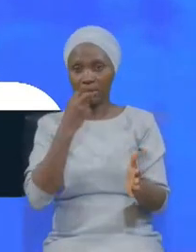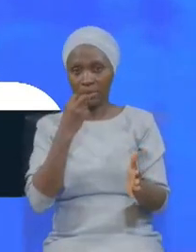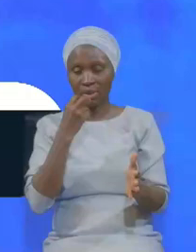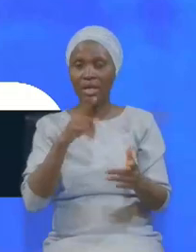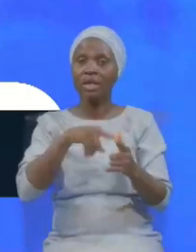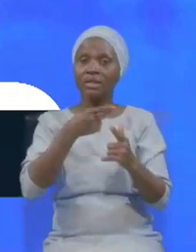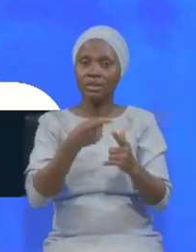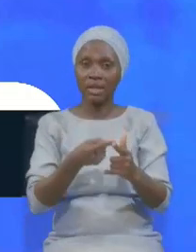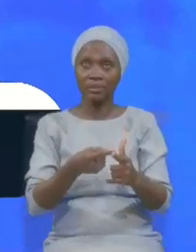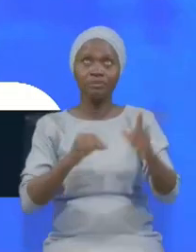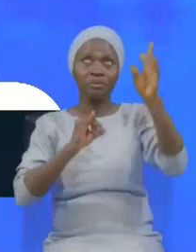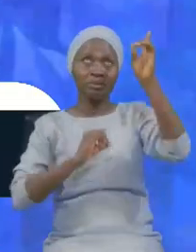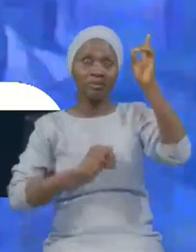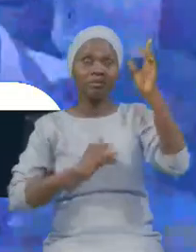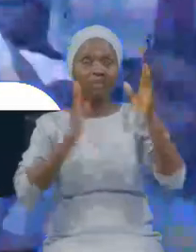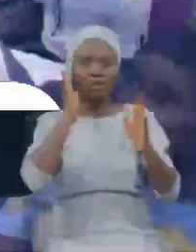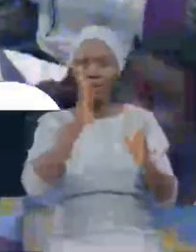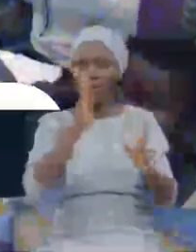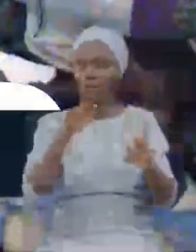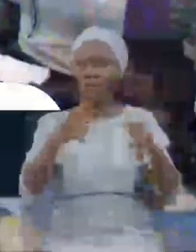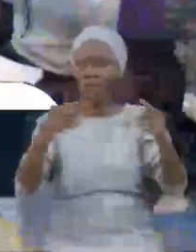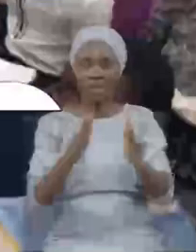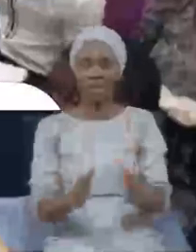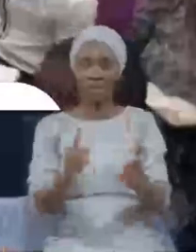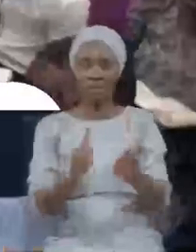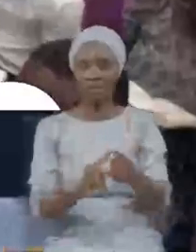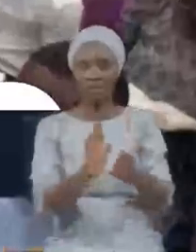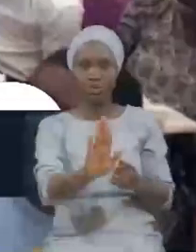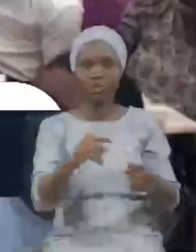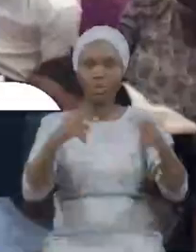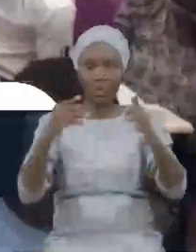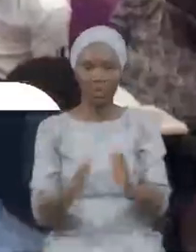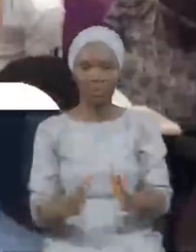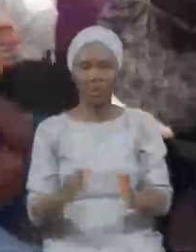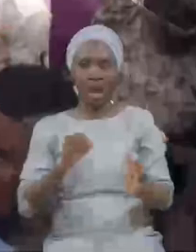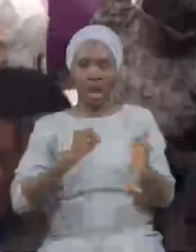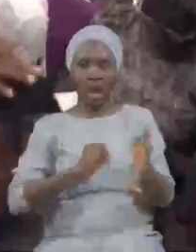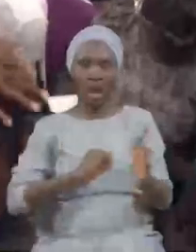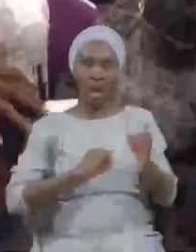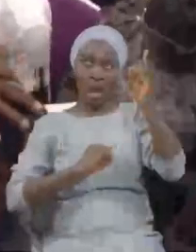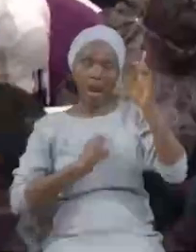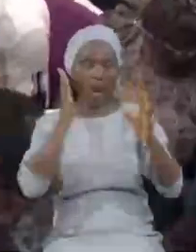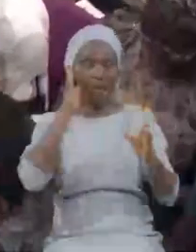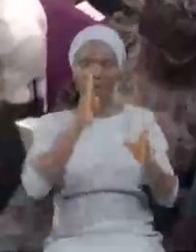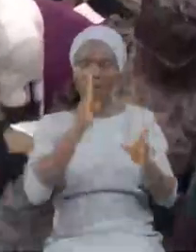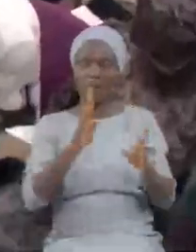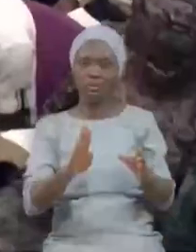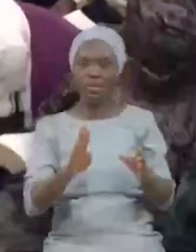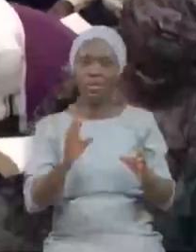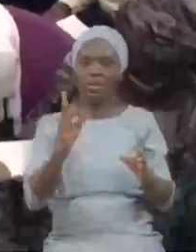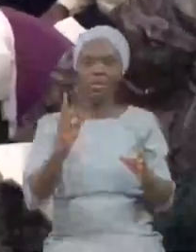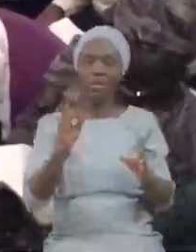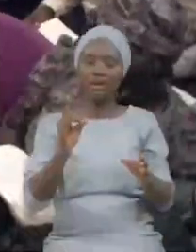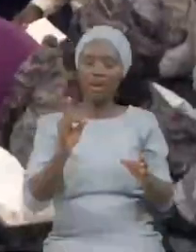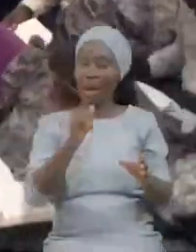de tes ennemis et l'adversaire de tes adversaires.